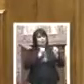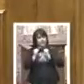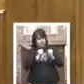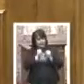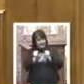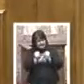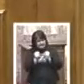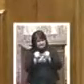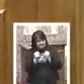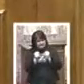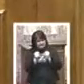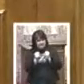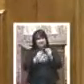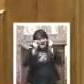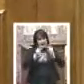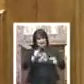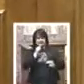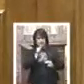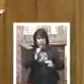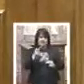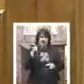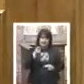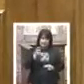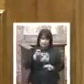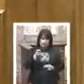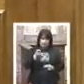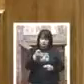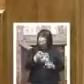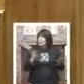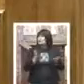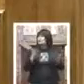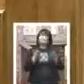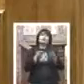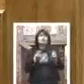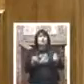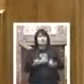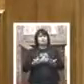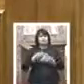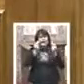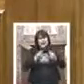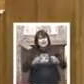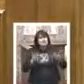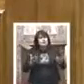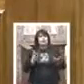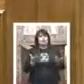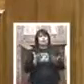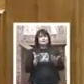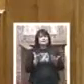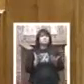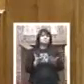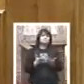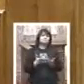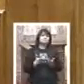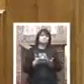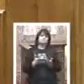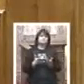και την εξασφάλιση βιώσιμης λύσης για το ασφαλιστικό, όποιο μοντέλο, όποια λύση και αν επιλέγατε, δεν θα βρίσκατε